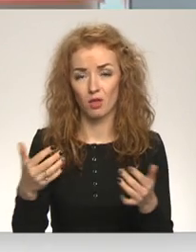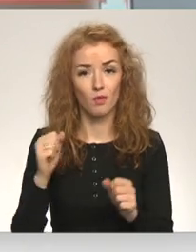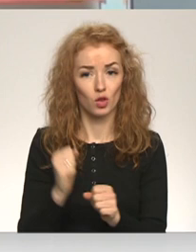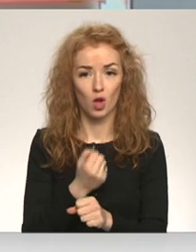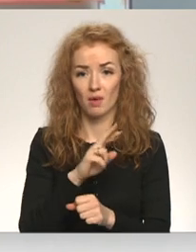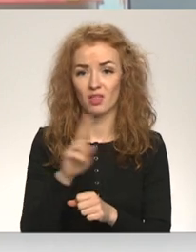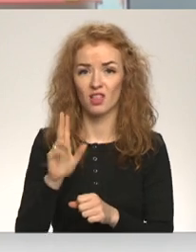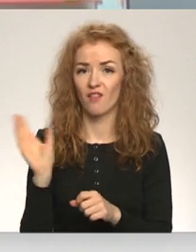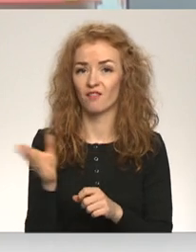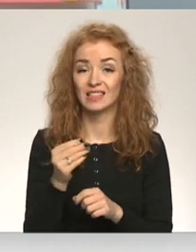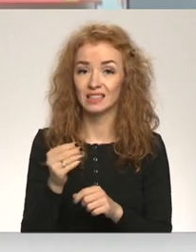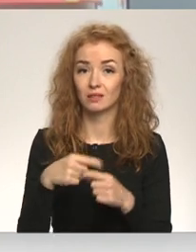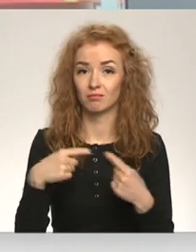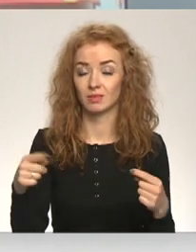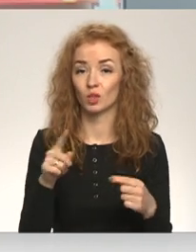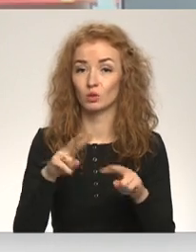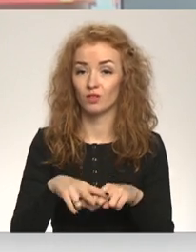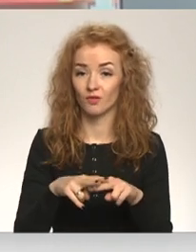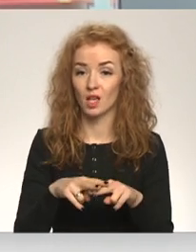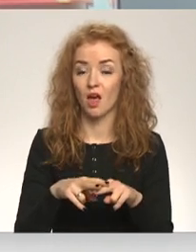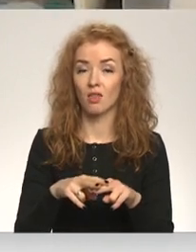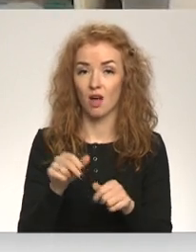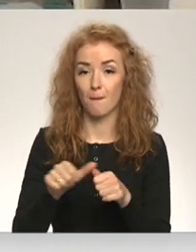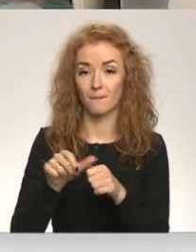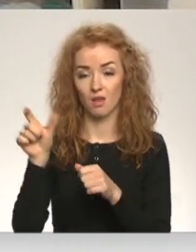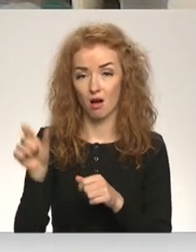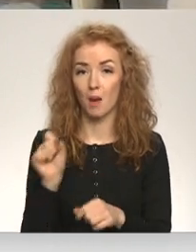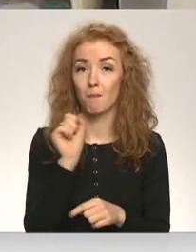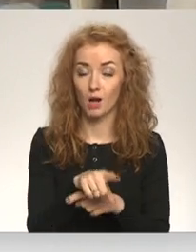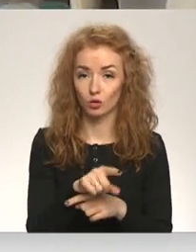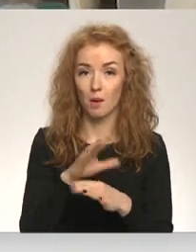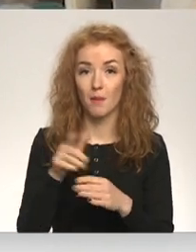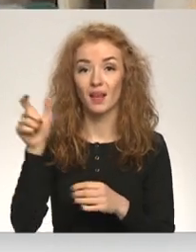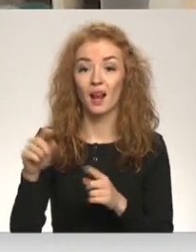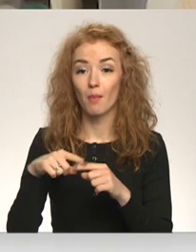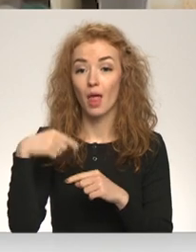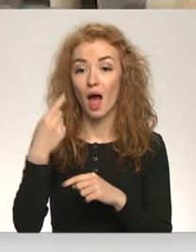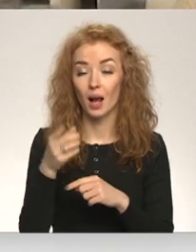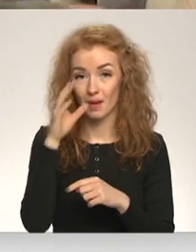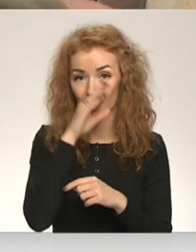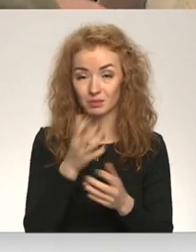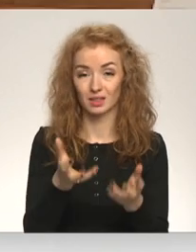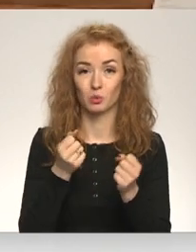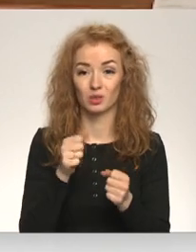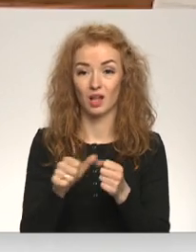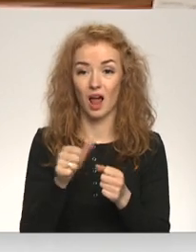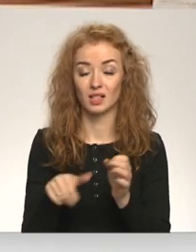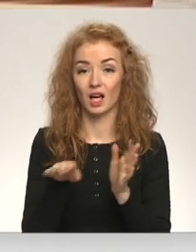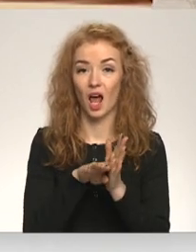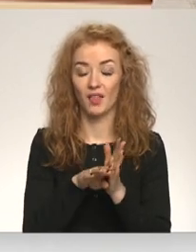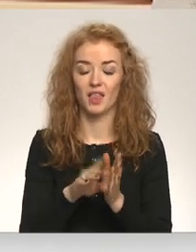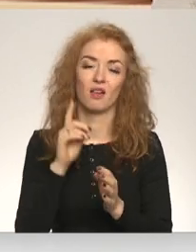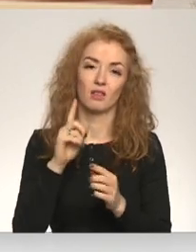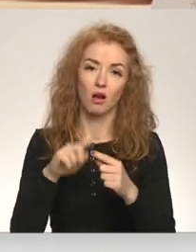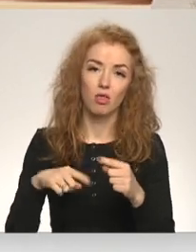ne visi ir uz vietas. Farmaceite veic pasūtījumu, bet klientam nākamā iespēja dabūt zāles klātienē būs tikai